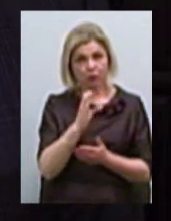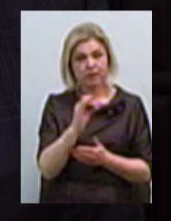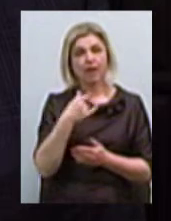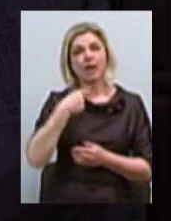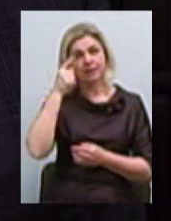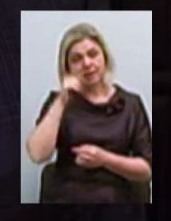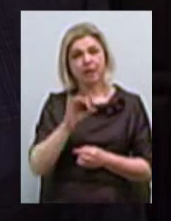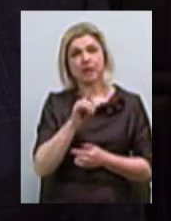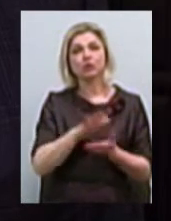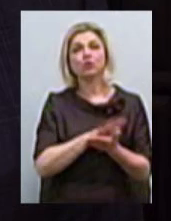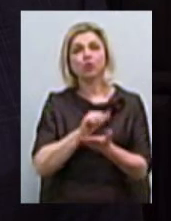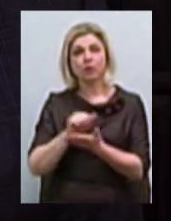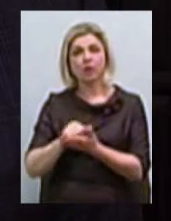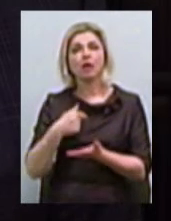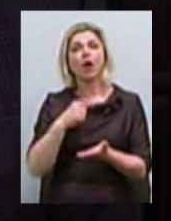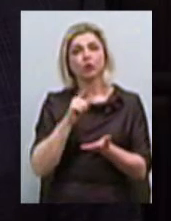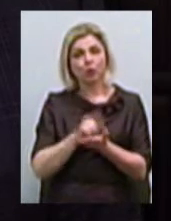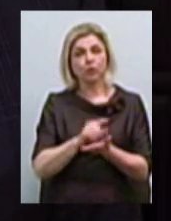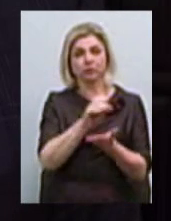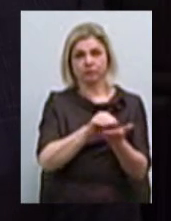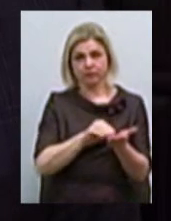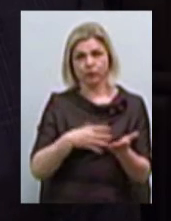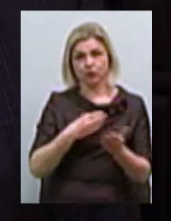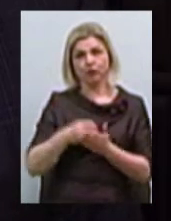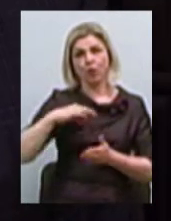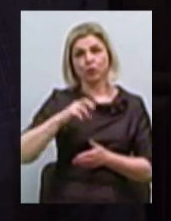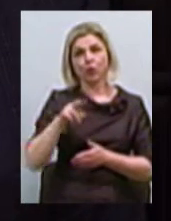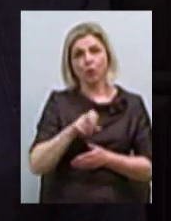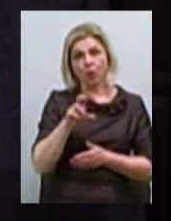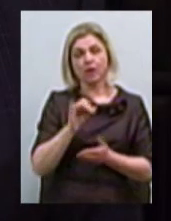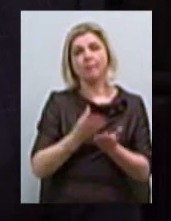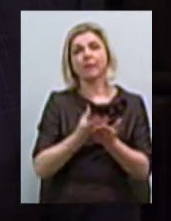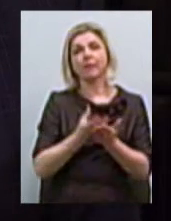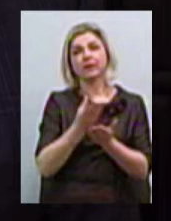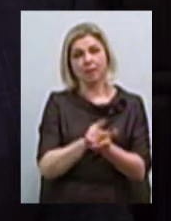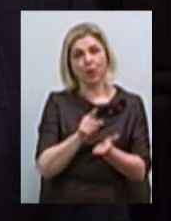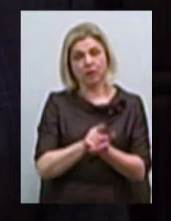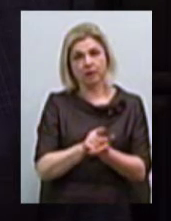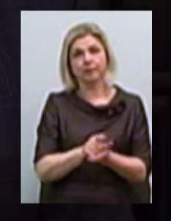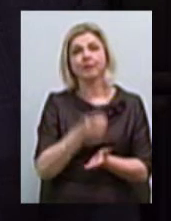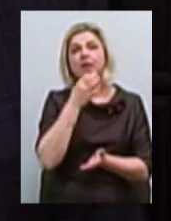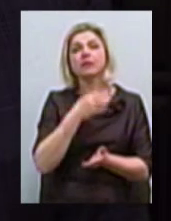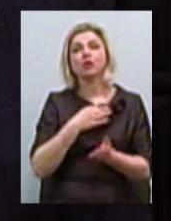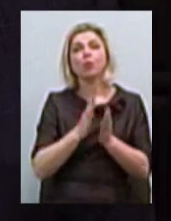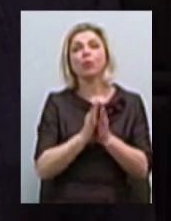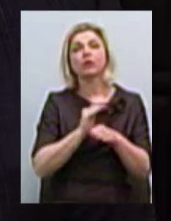масової інформації, що маю задекларувати свій дохід і сплатити з нього податок. Скажіть, будь ласка, наскільки швидко